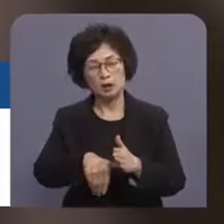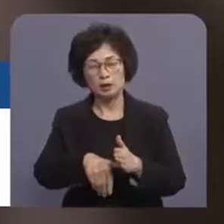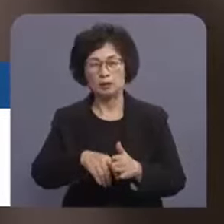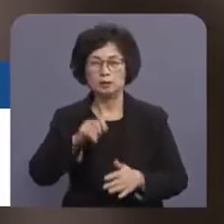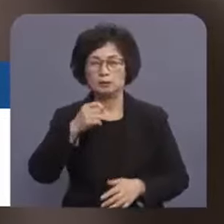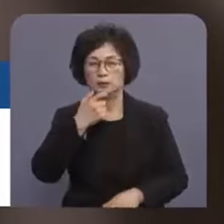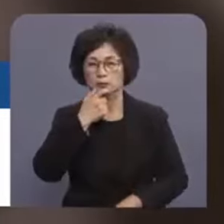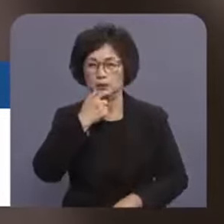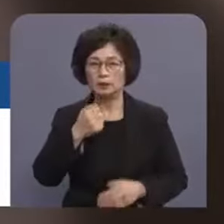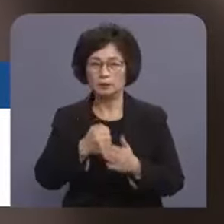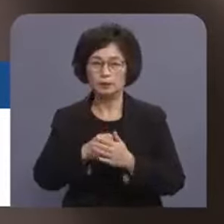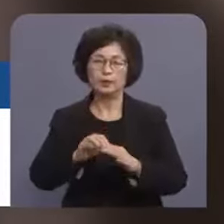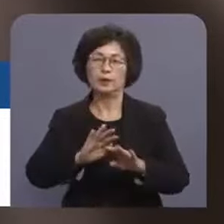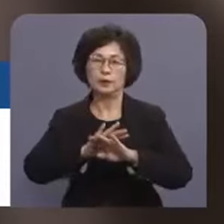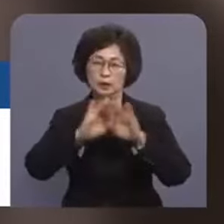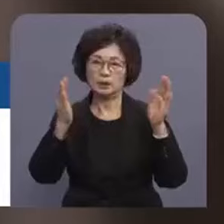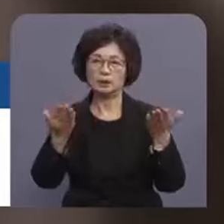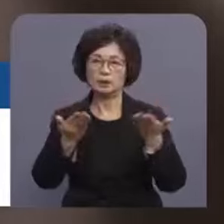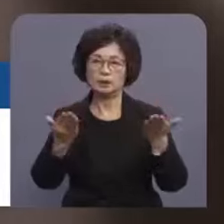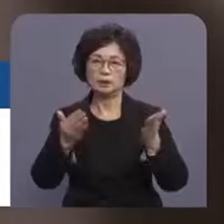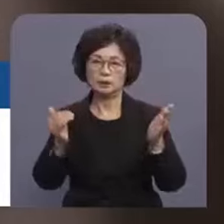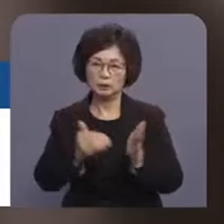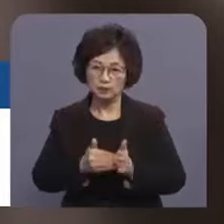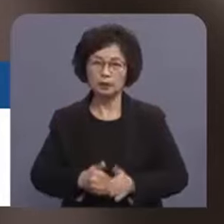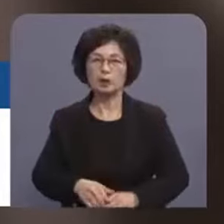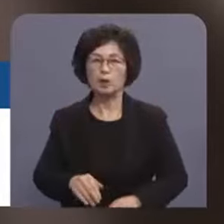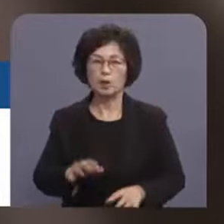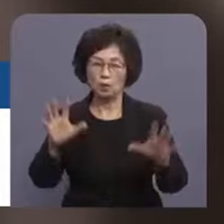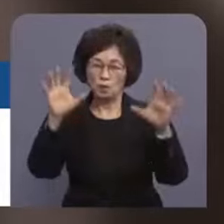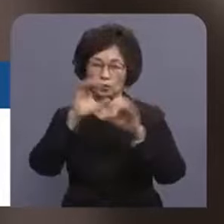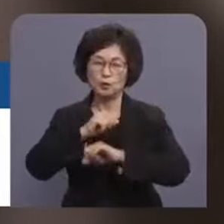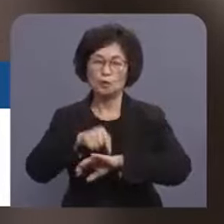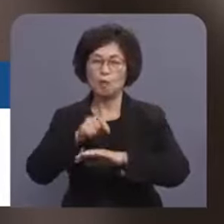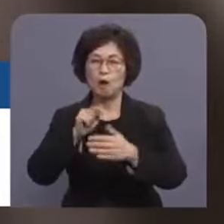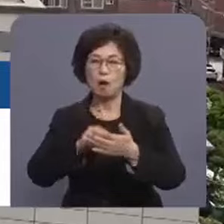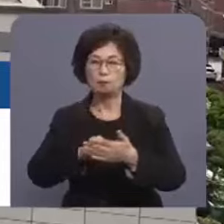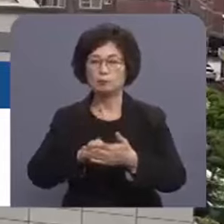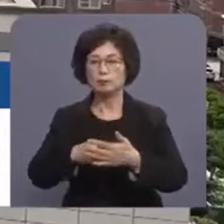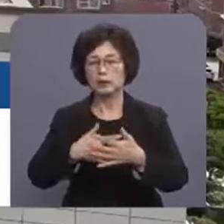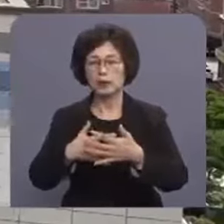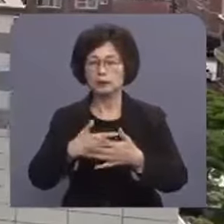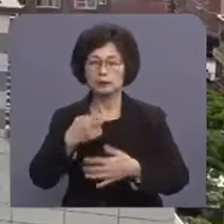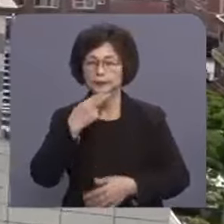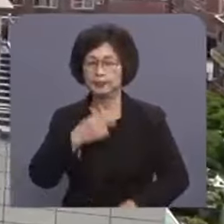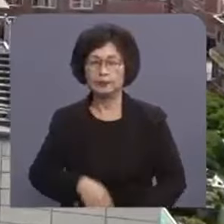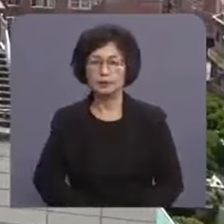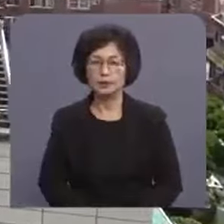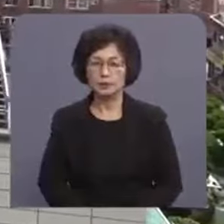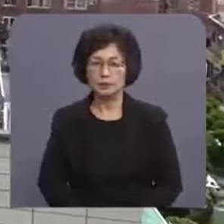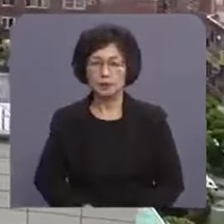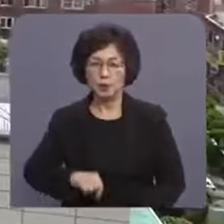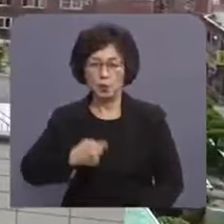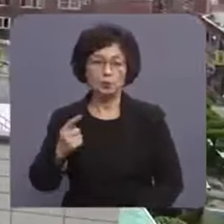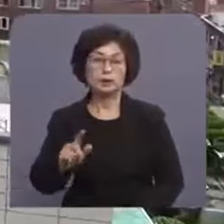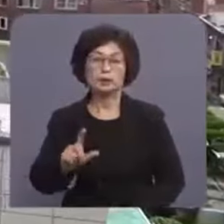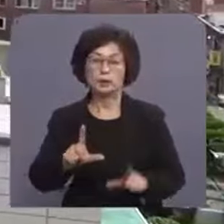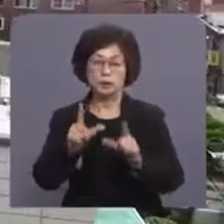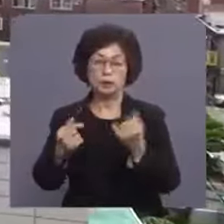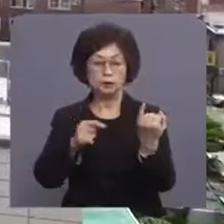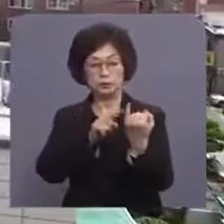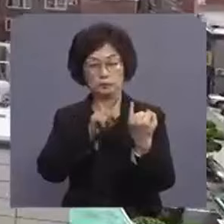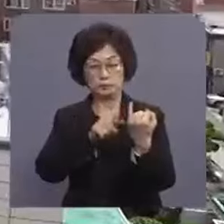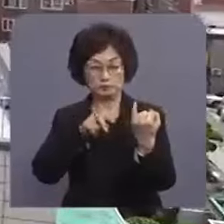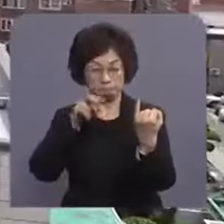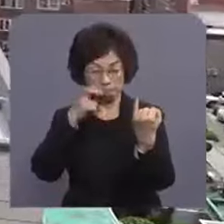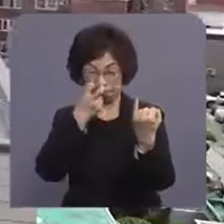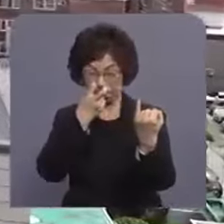일 처리를 한다거나 어두운 것부터 마음이 좀 안정되지 않으니까. 혼자 사는 여성을 노린 범죄 소식에 이